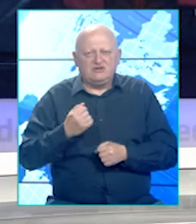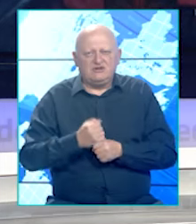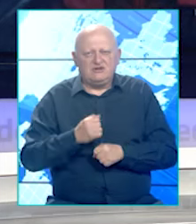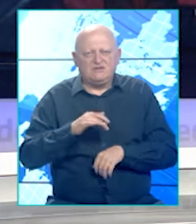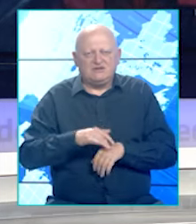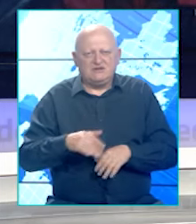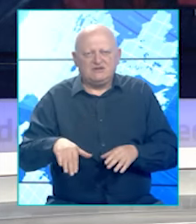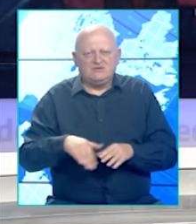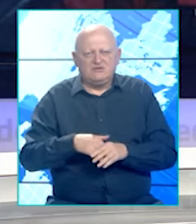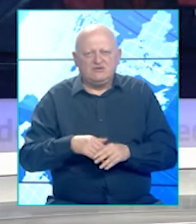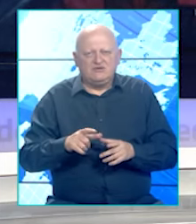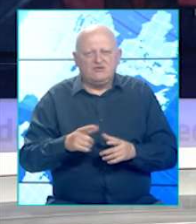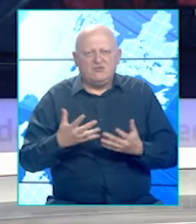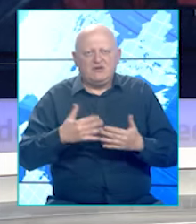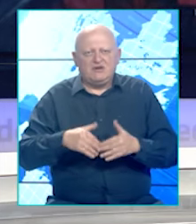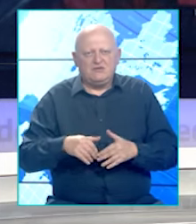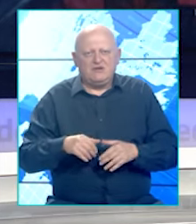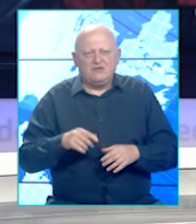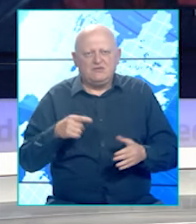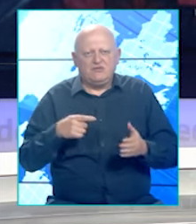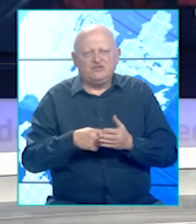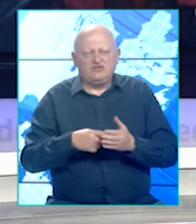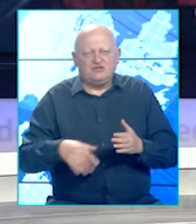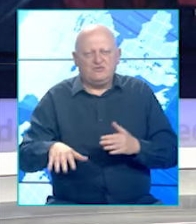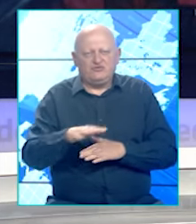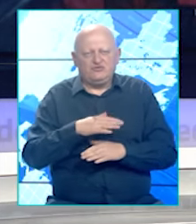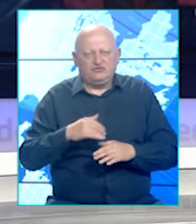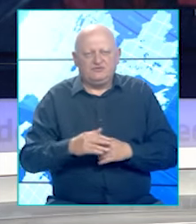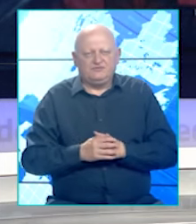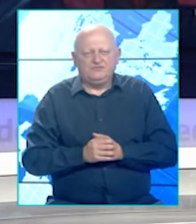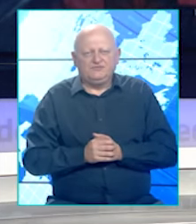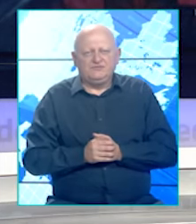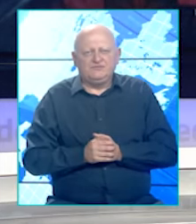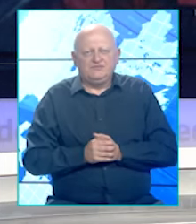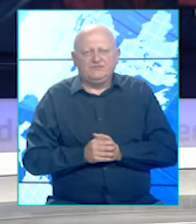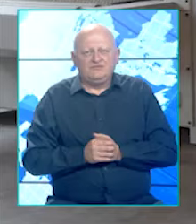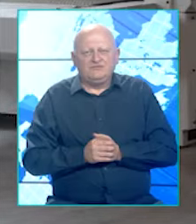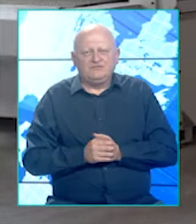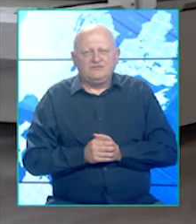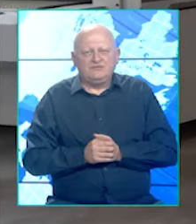ugrožene i radna mjesta zaposlenih u kompanijama iz pogođenih područja.